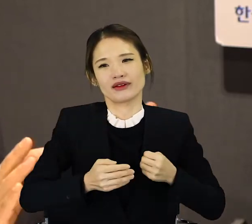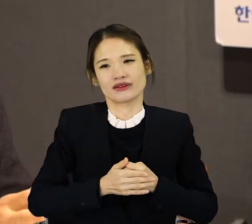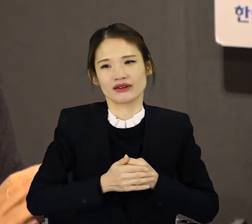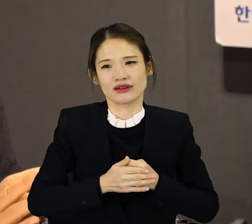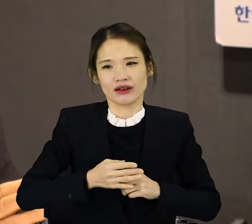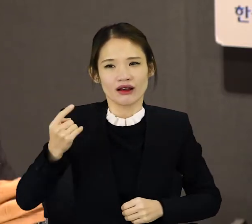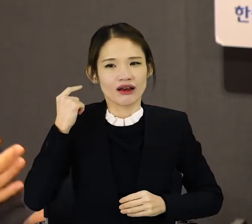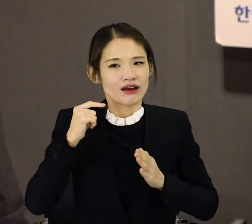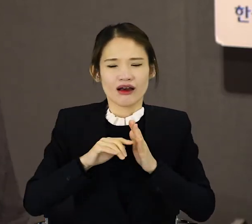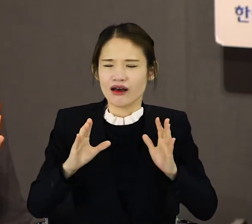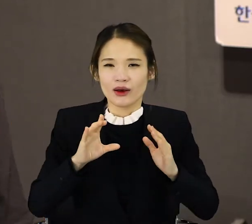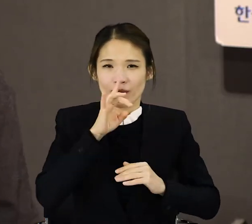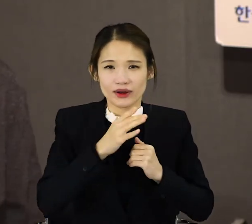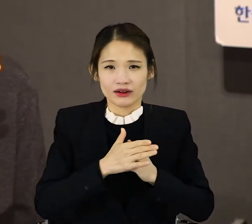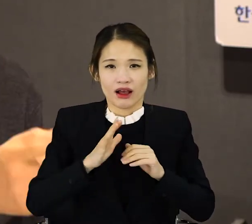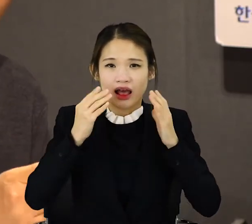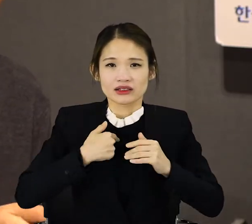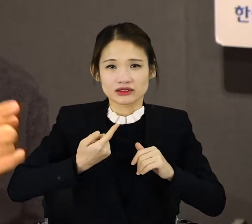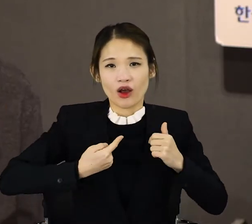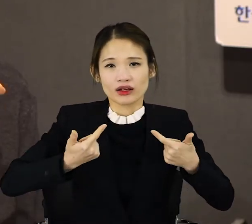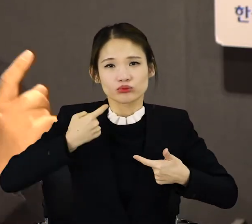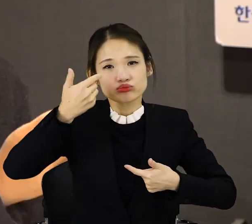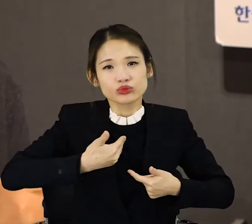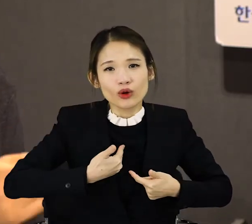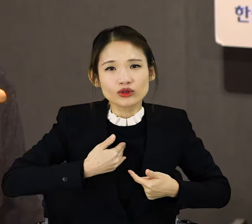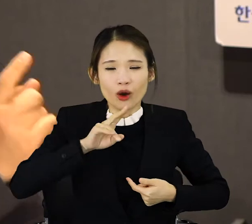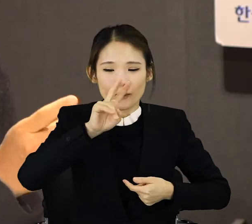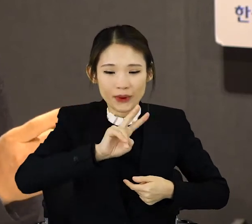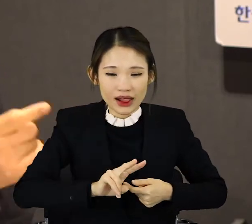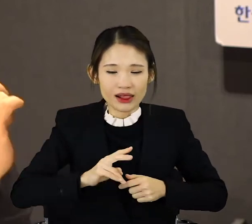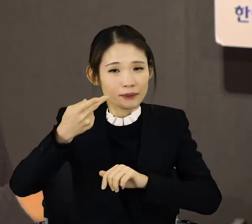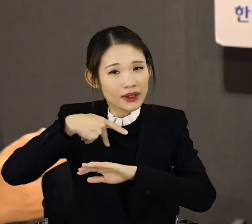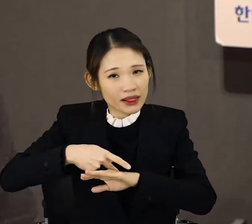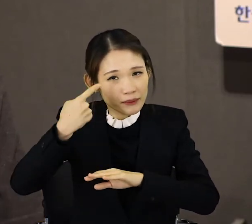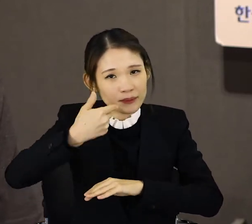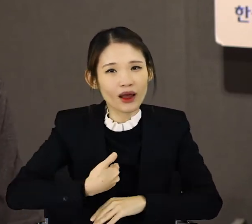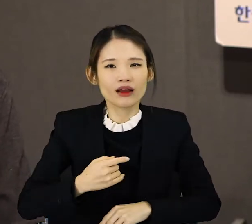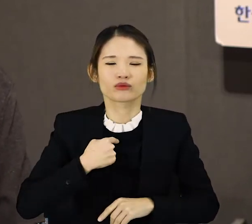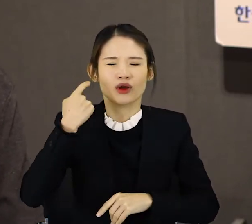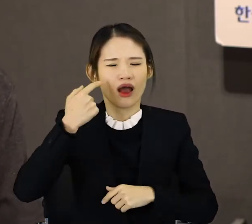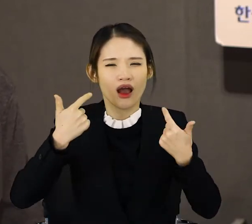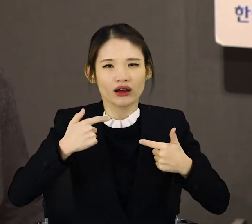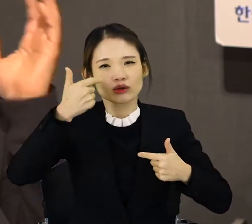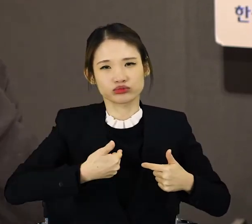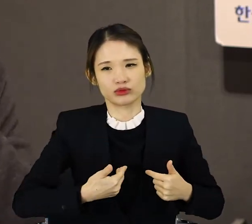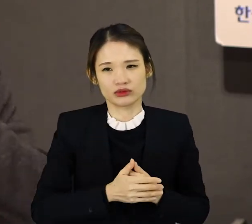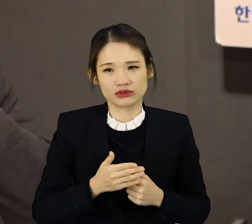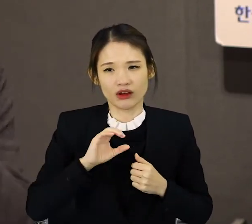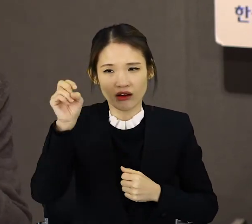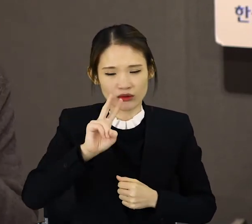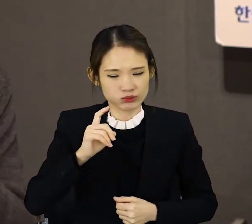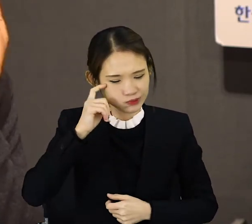이게 참 그러면 안 되는데 네네. 애들이 항상 저보고 너는 베트콩이냐 필리핀이냐 막 맞아요. 이러면서 놀렸거든요. 맞아요. 고등학교 때. 네. 근데 제가 어느 날